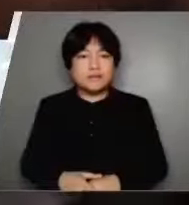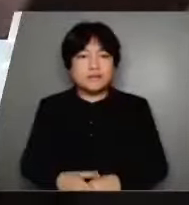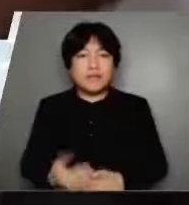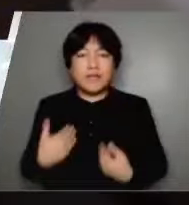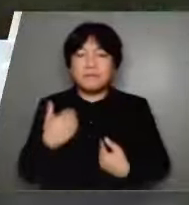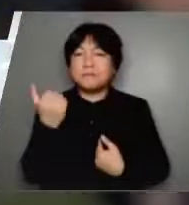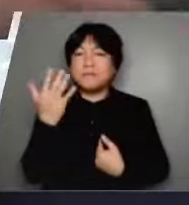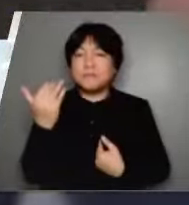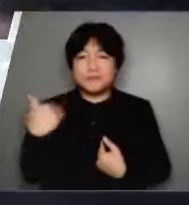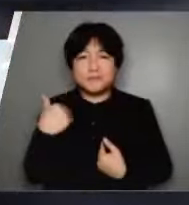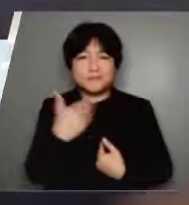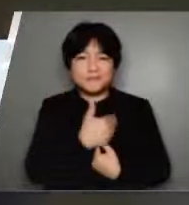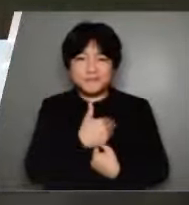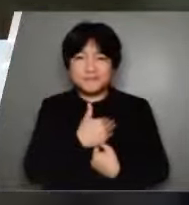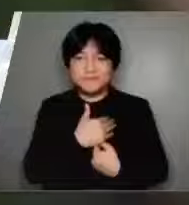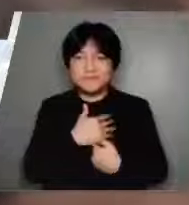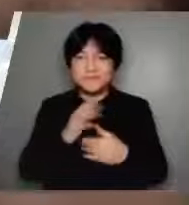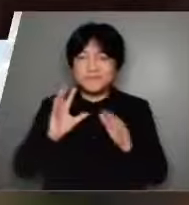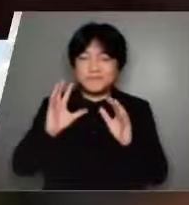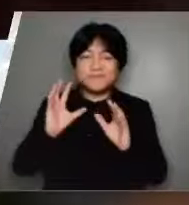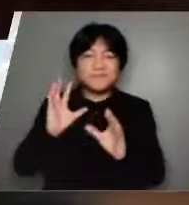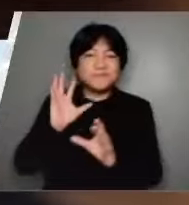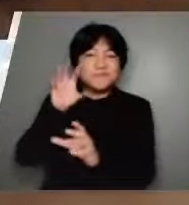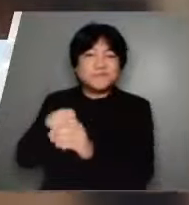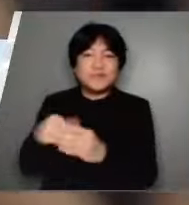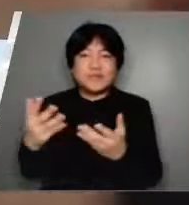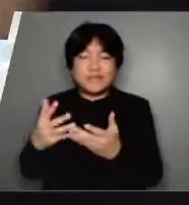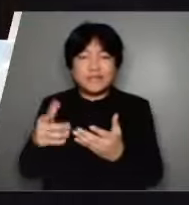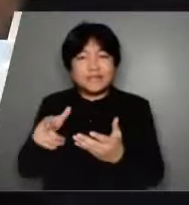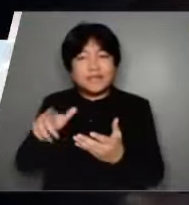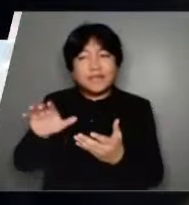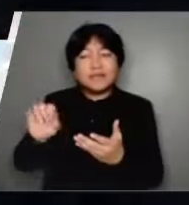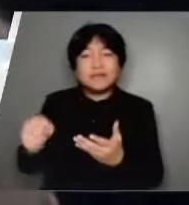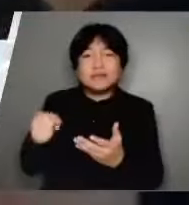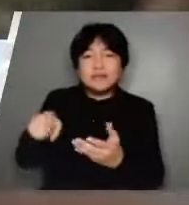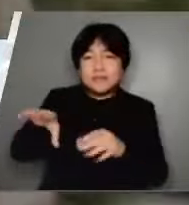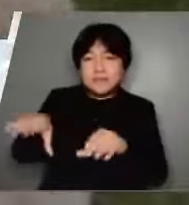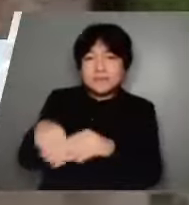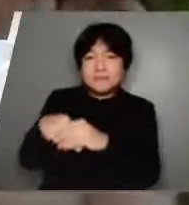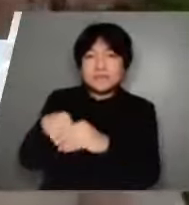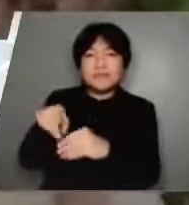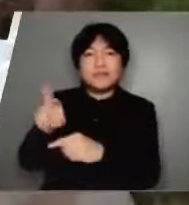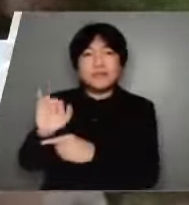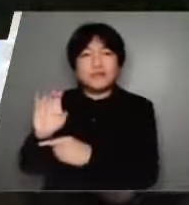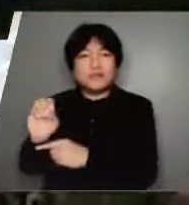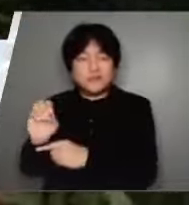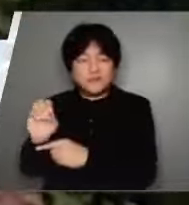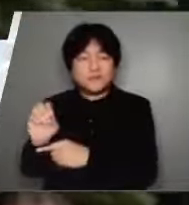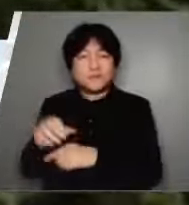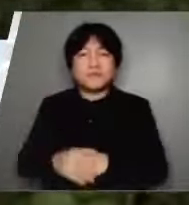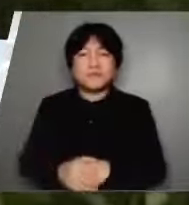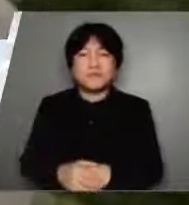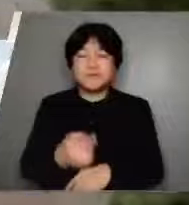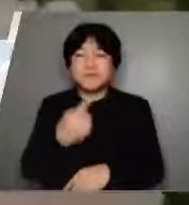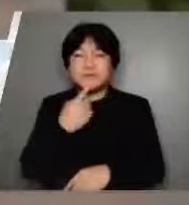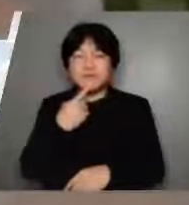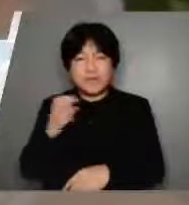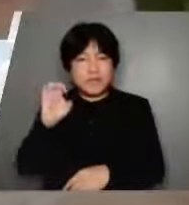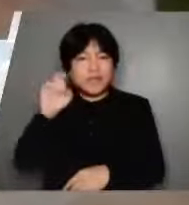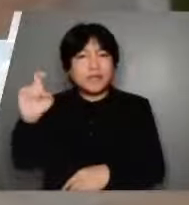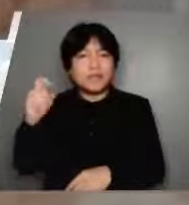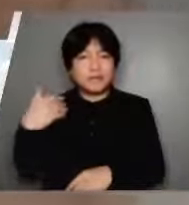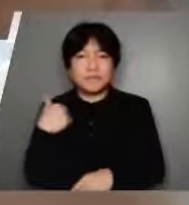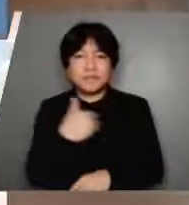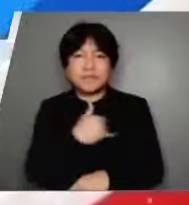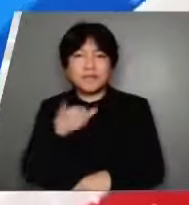ng grupo sa kasal ng member nitong si Rio Uk at Ari na former member ng girl group